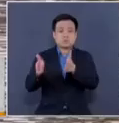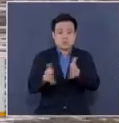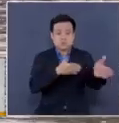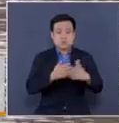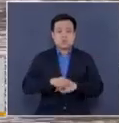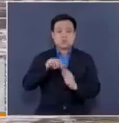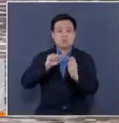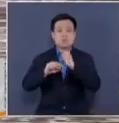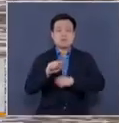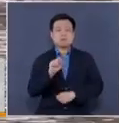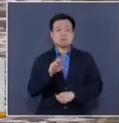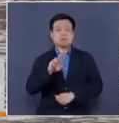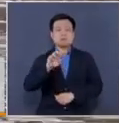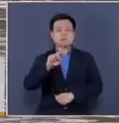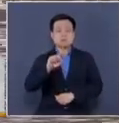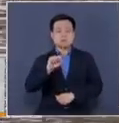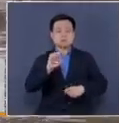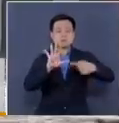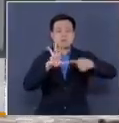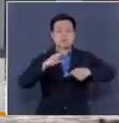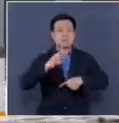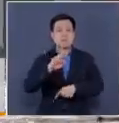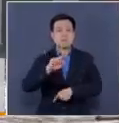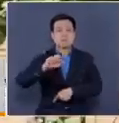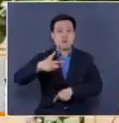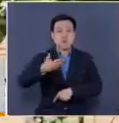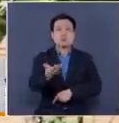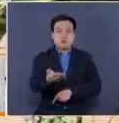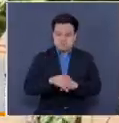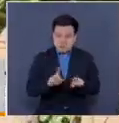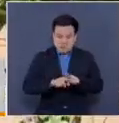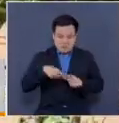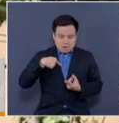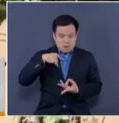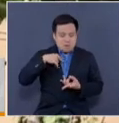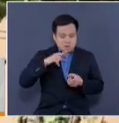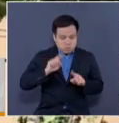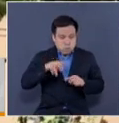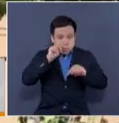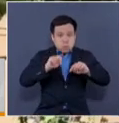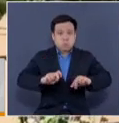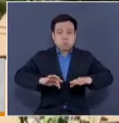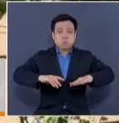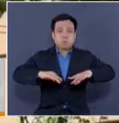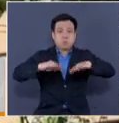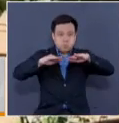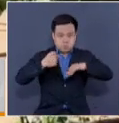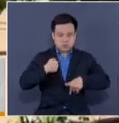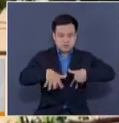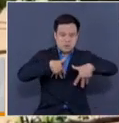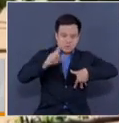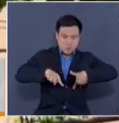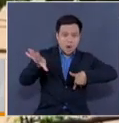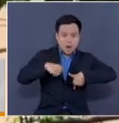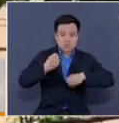ชาวบ้านกว่า500หลังกำลังเดือดร้อนหนักก็ต้องช่วยกันบรรจุกระสอบทรายเอาไปขวางทางน้ำไม่ให้มันไหล